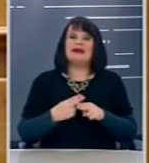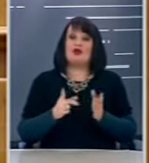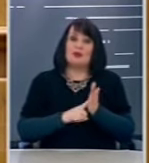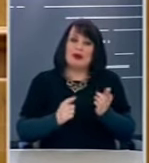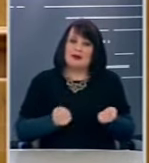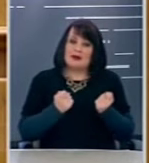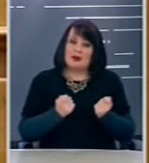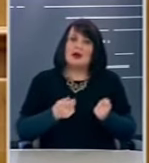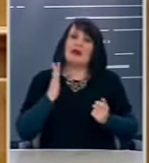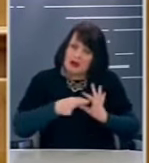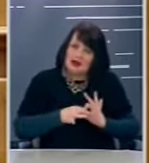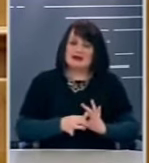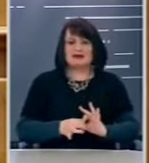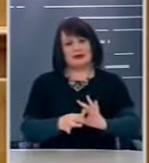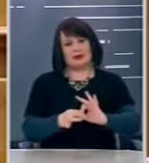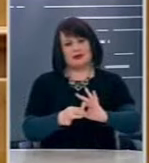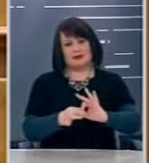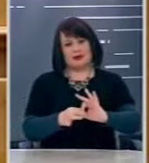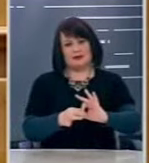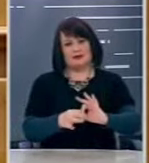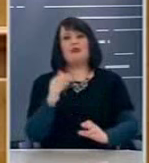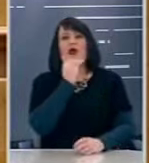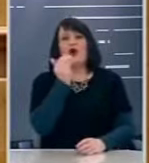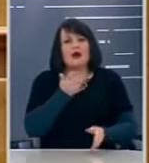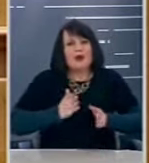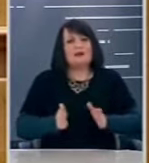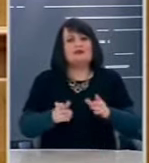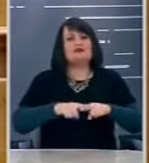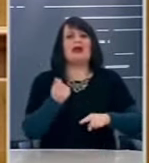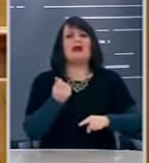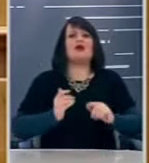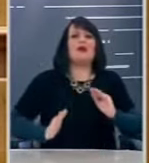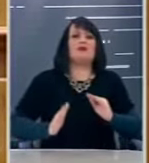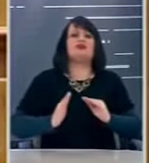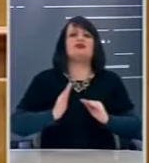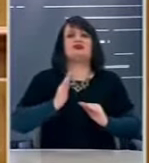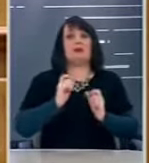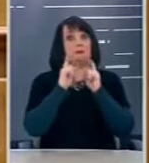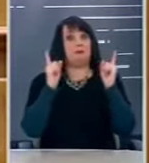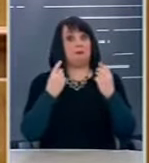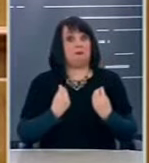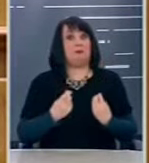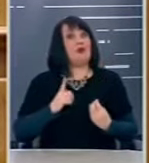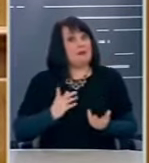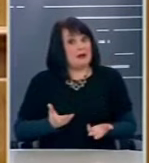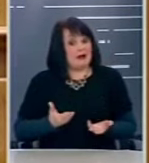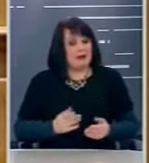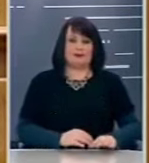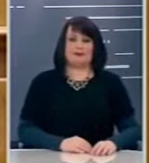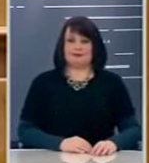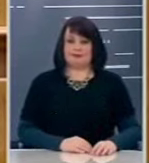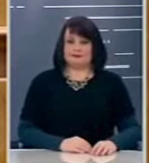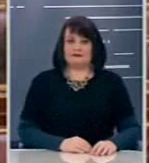μόνο για να συνεχίσει, αλλά για να επιταχύνει αυτή την θετική, την εντυπωσιακά θετική πορεία ελληνική οικονομία.